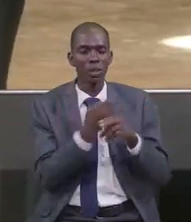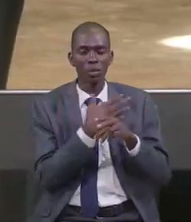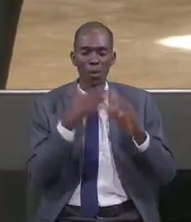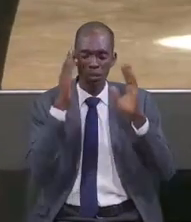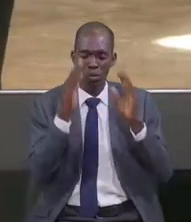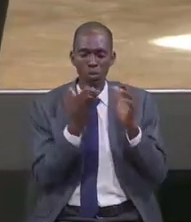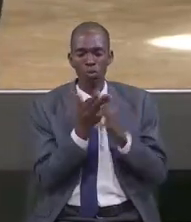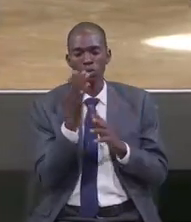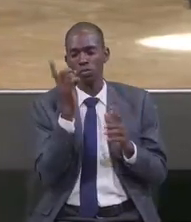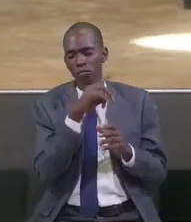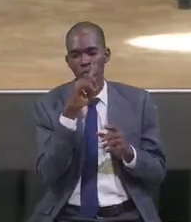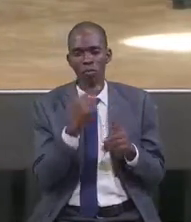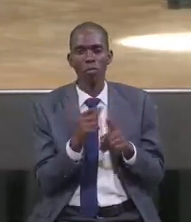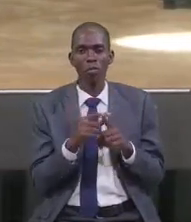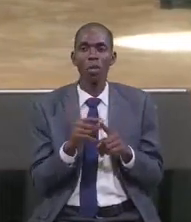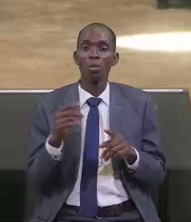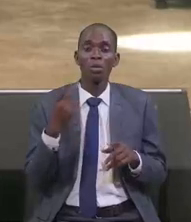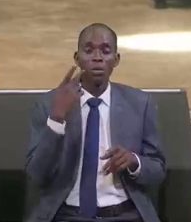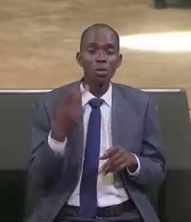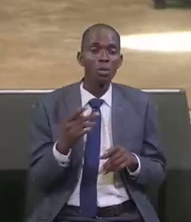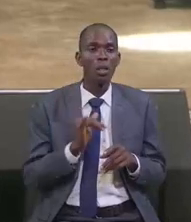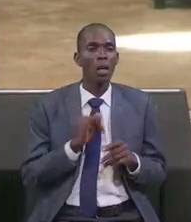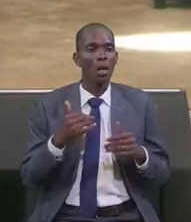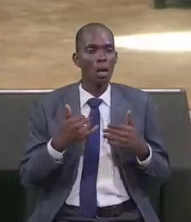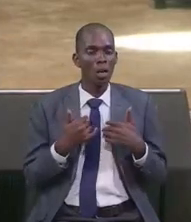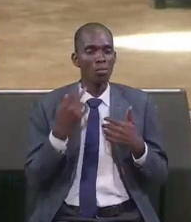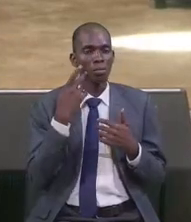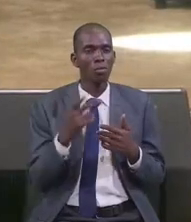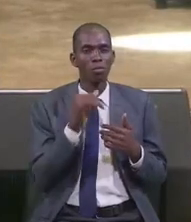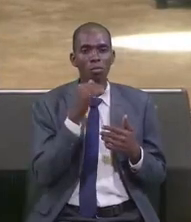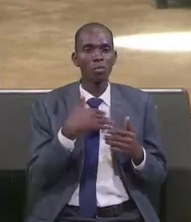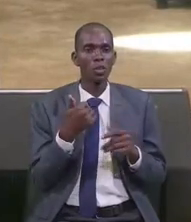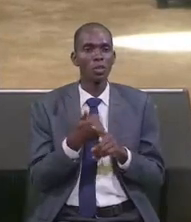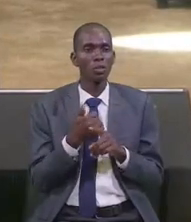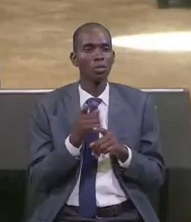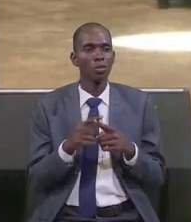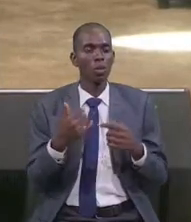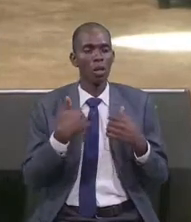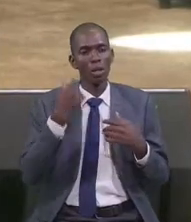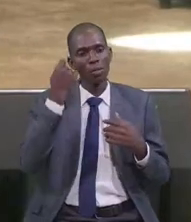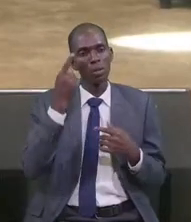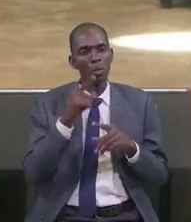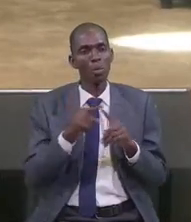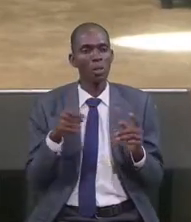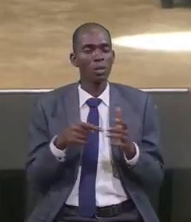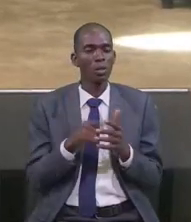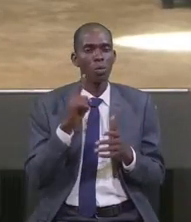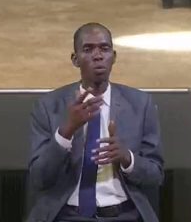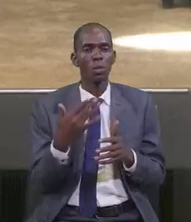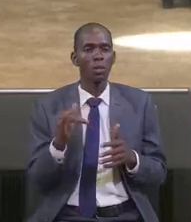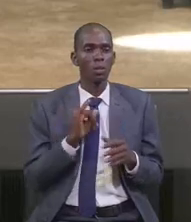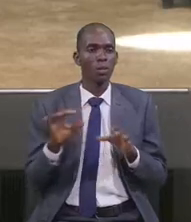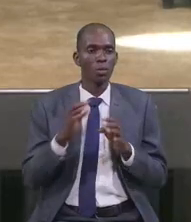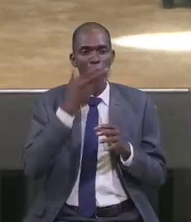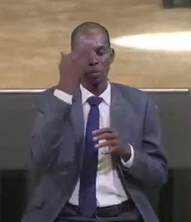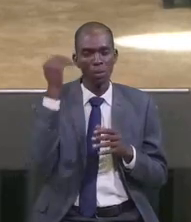ton engagement que Delila ne va pas prendre mon attention. Frère, je ne pense pas l'avoir saisi, mais je fais une